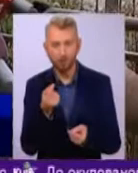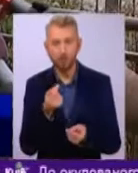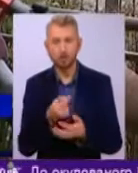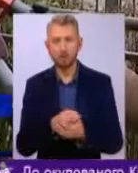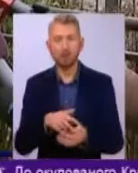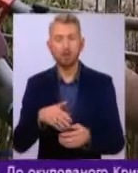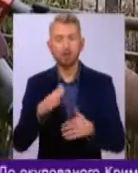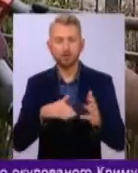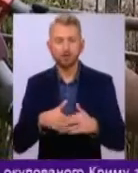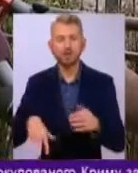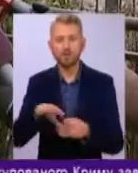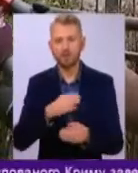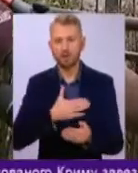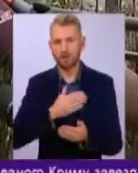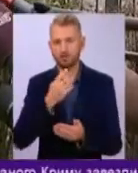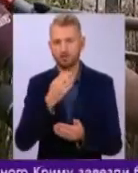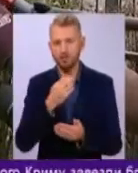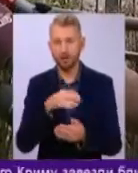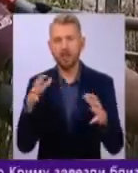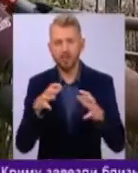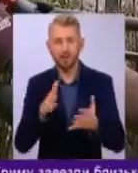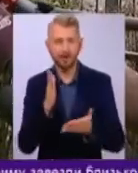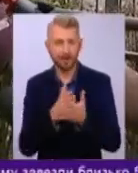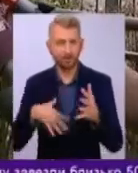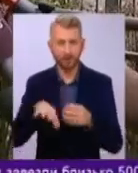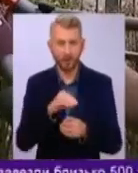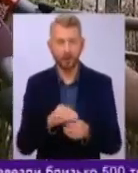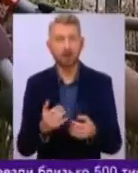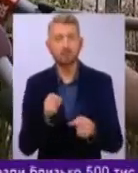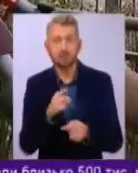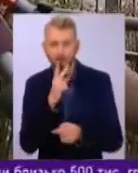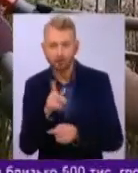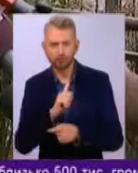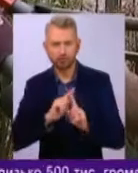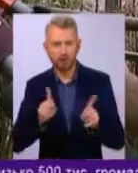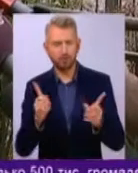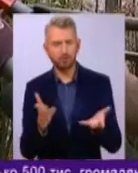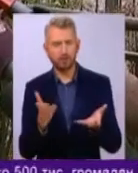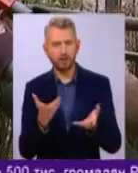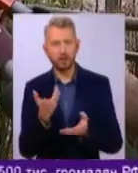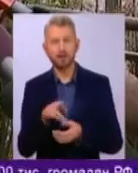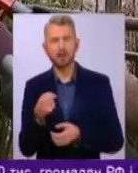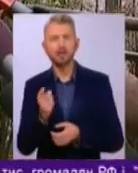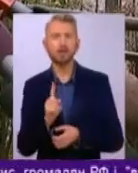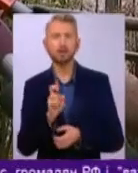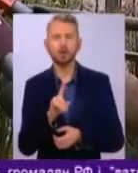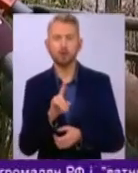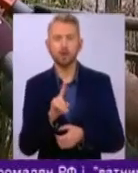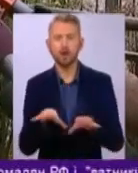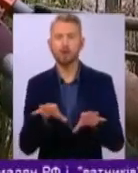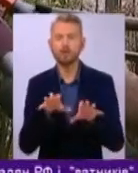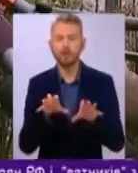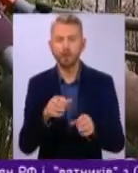во всіх наших раціонах. Просто-напросто в цей день вони бачать, що це необычне. Ну, для того, щоб